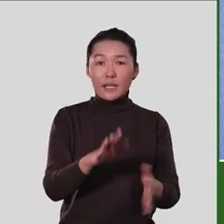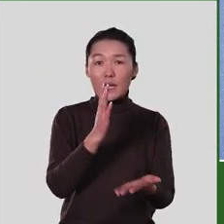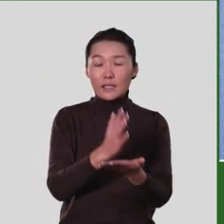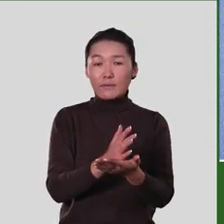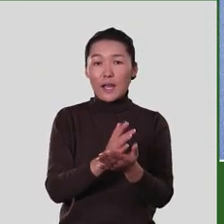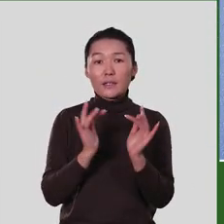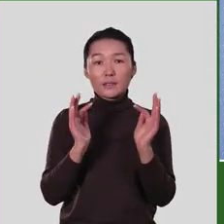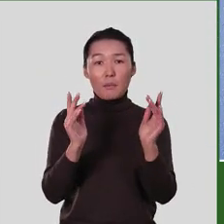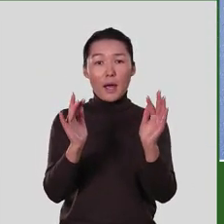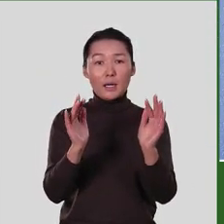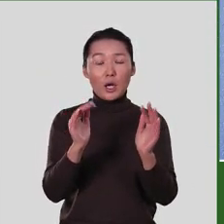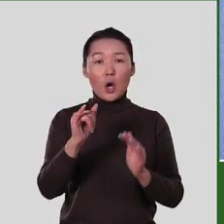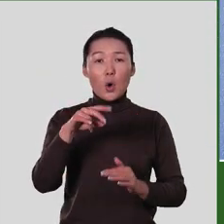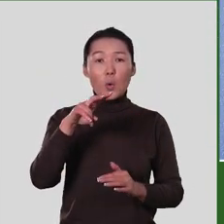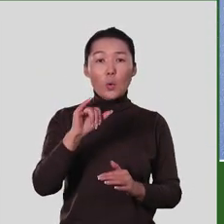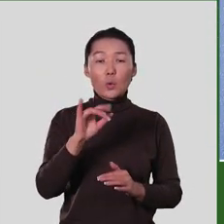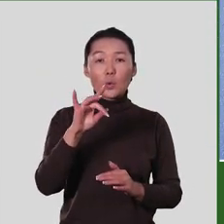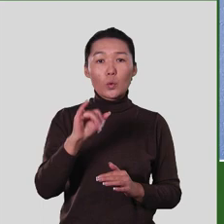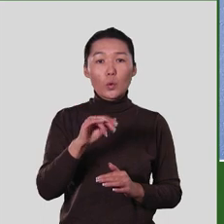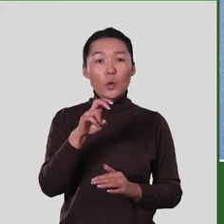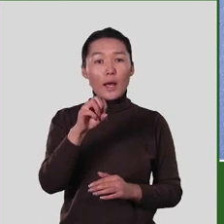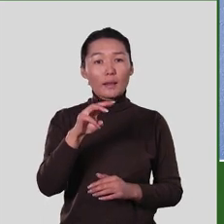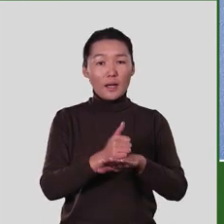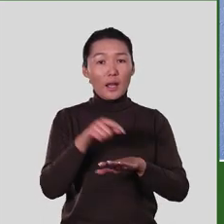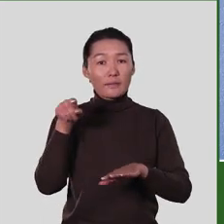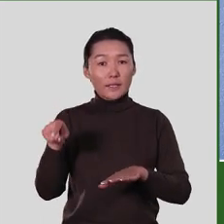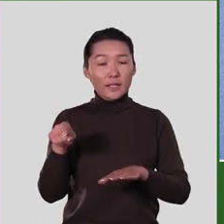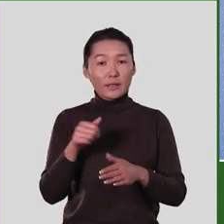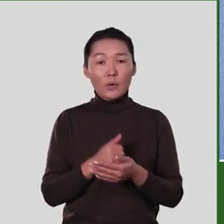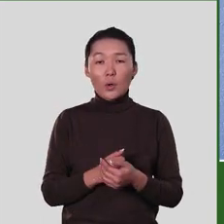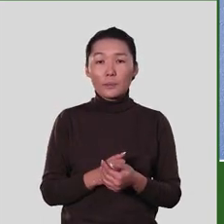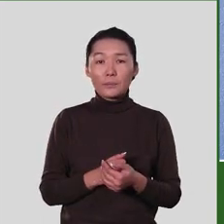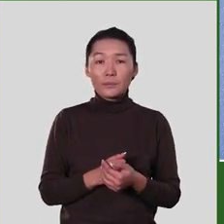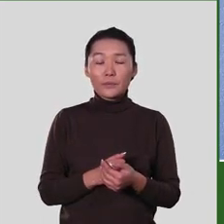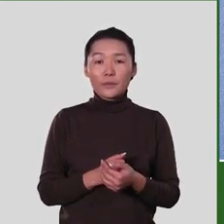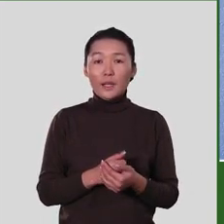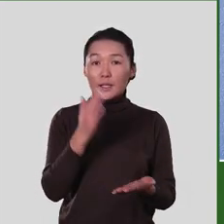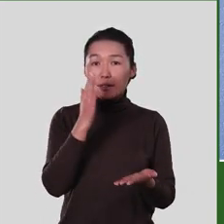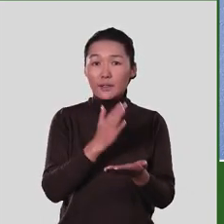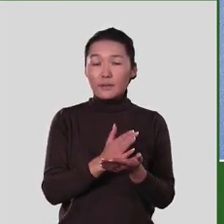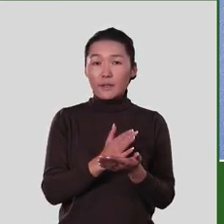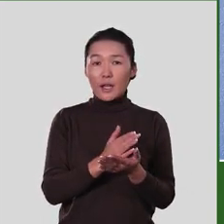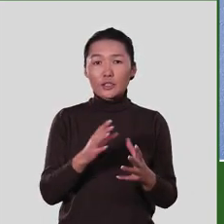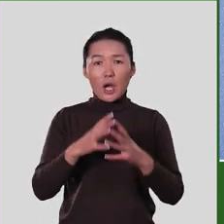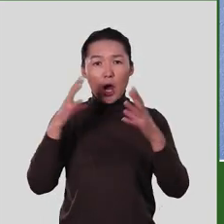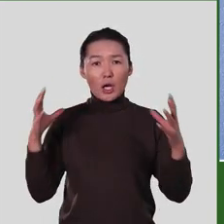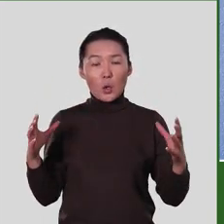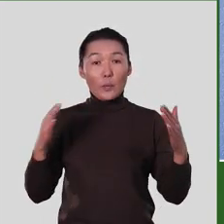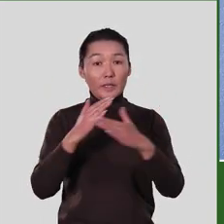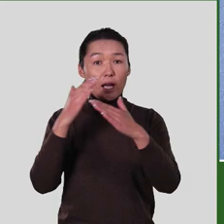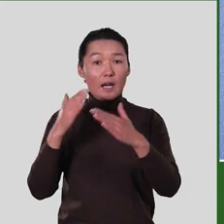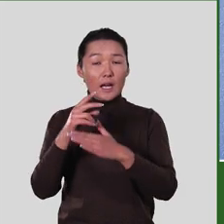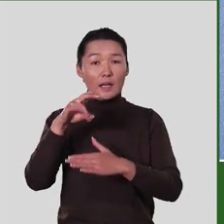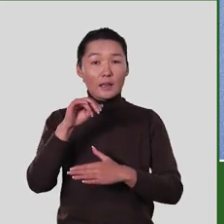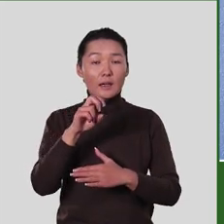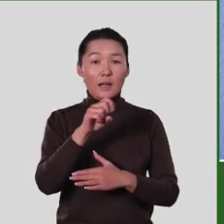является парк Улуру-Ката. Главной его достопримечательностью является огромная гора Локолит –